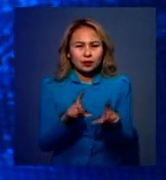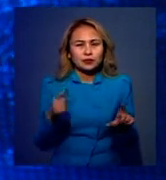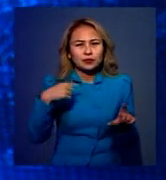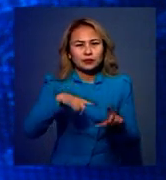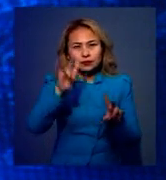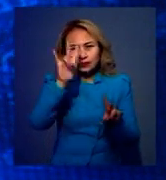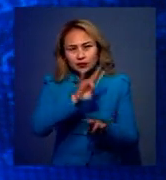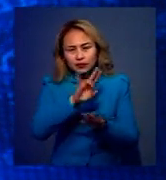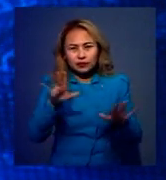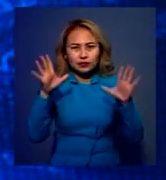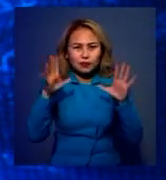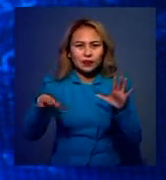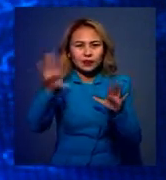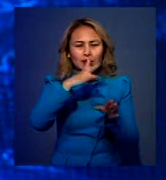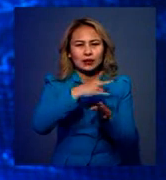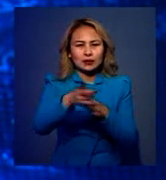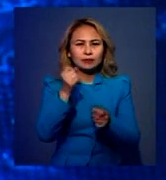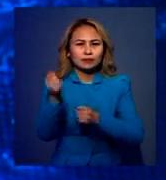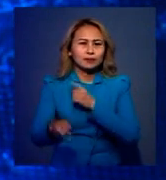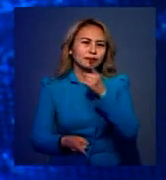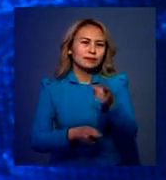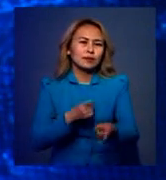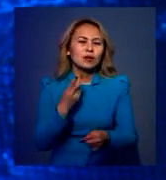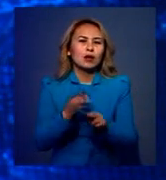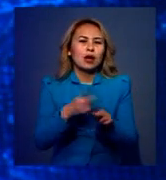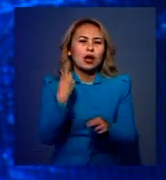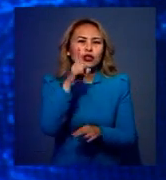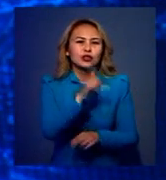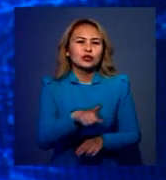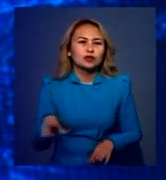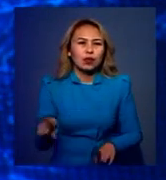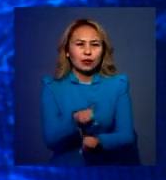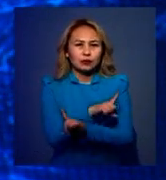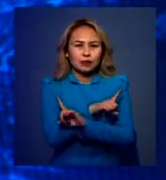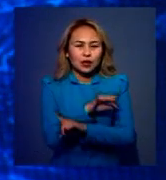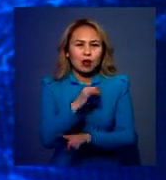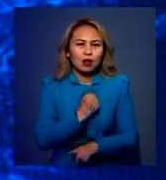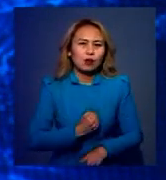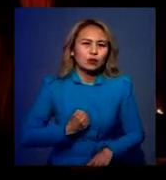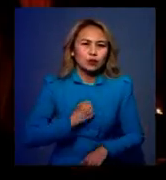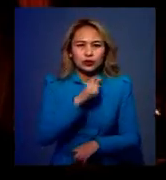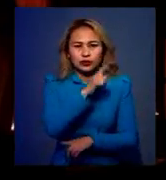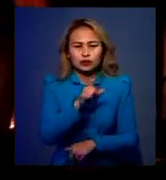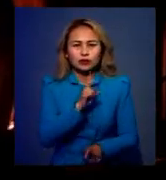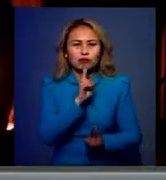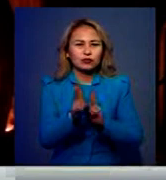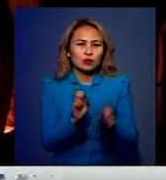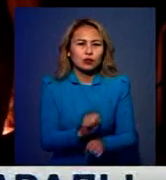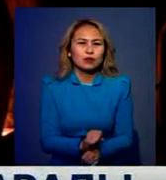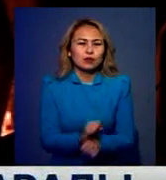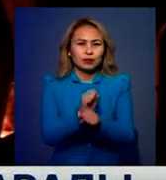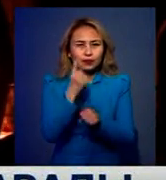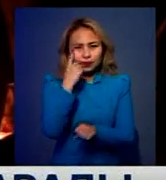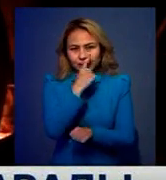тас лақтырып шабуыл жасауда. Қақтығыс салдарынан бір адам қаза тапқан, ашуға бой алдырған ереуілшілерге қарсы